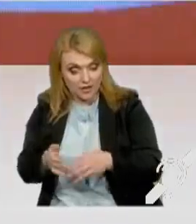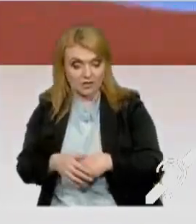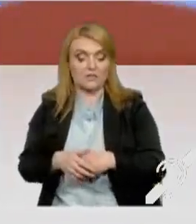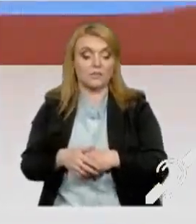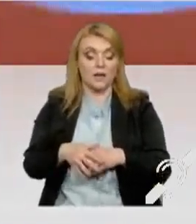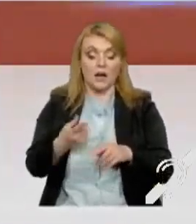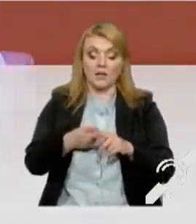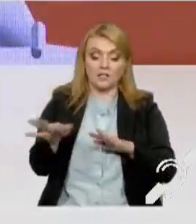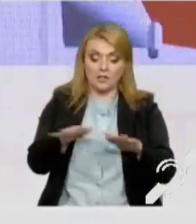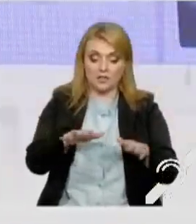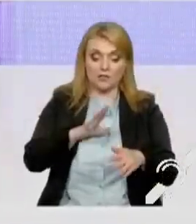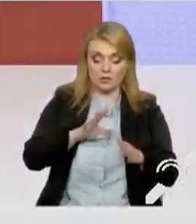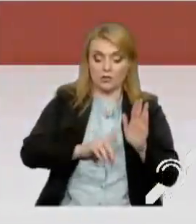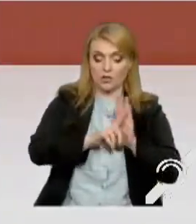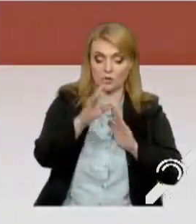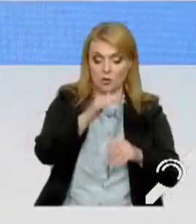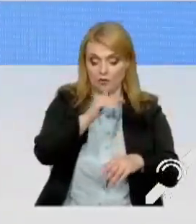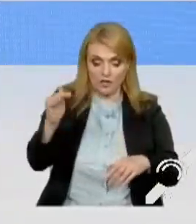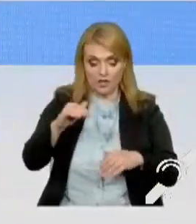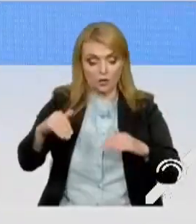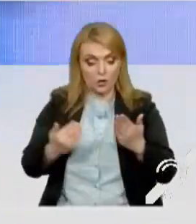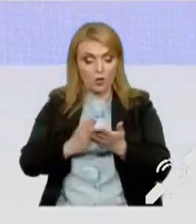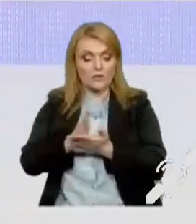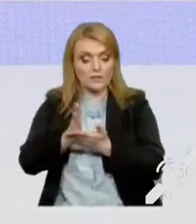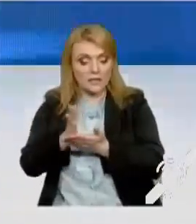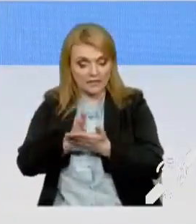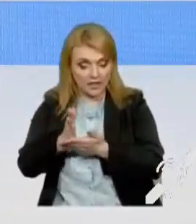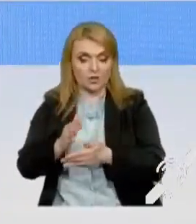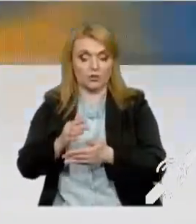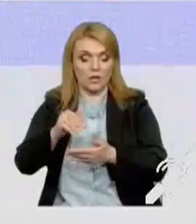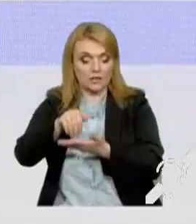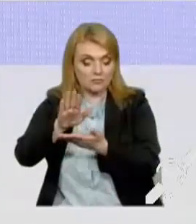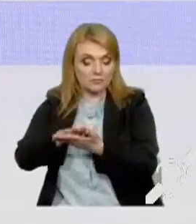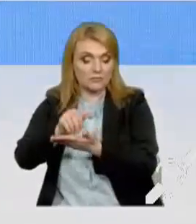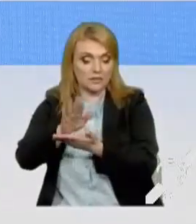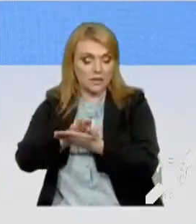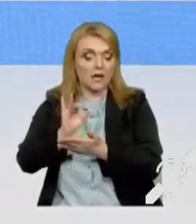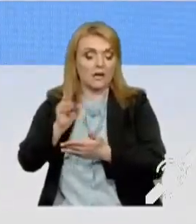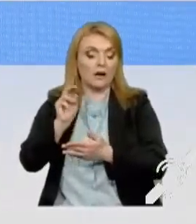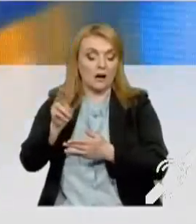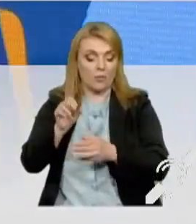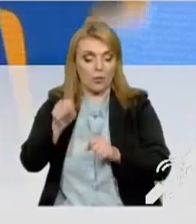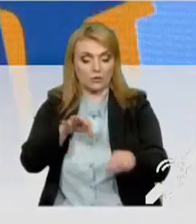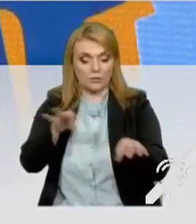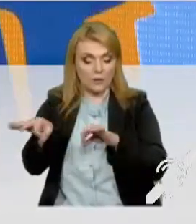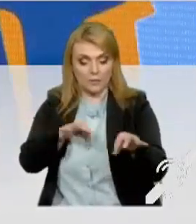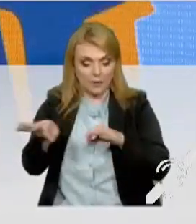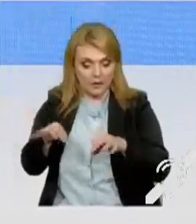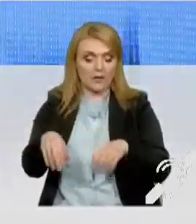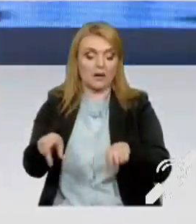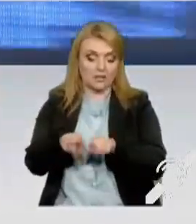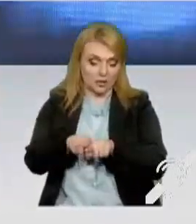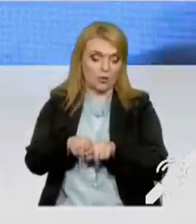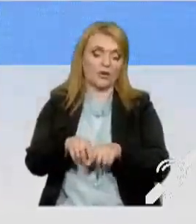La eveniment a fost lansat oficial Serviciul Național de Evidență și Circulație a Bunurilor Culturale Mobile. Războiul din